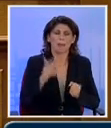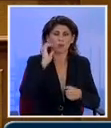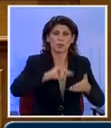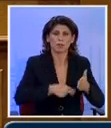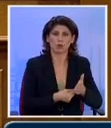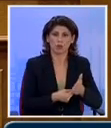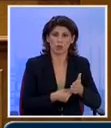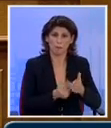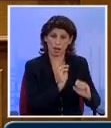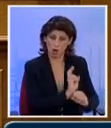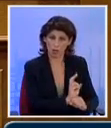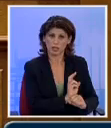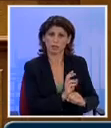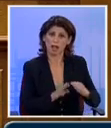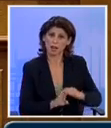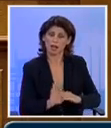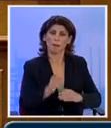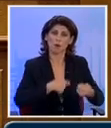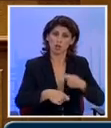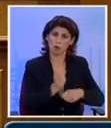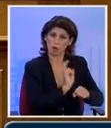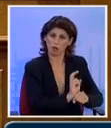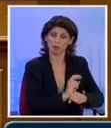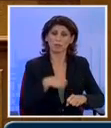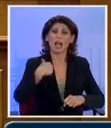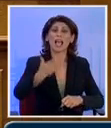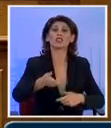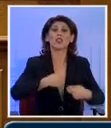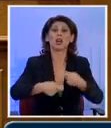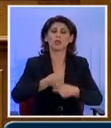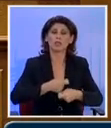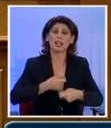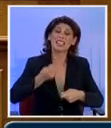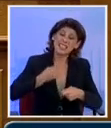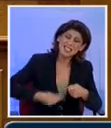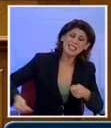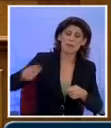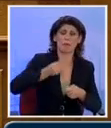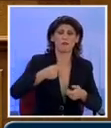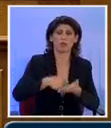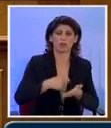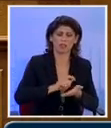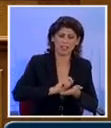πλεονάσματα, ανάκαμψη, εμπορικό πλεόνασμα, έξοδο στις αγορές, αντιμετώπιση υπερφορολόγησης,